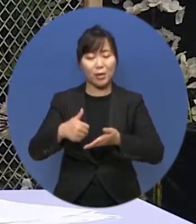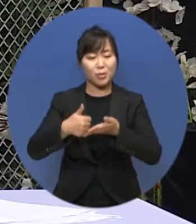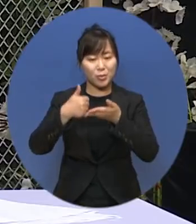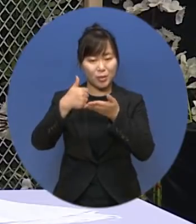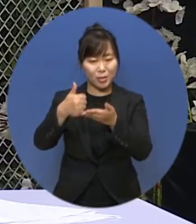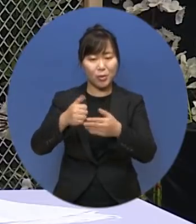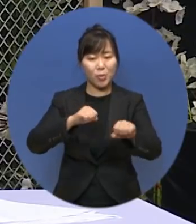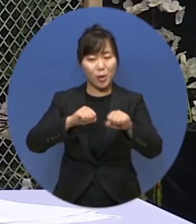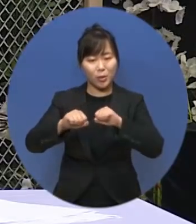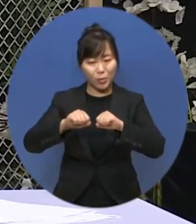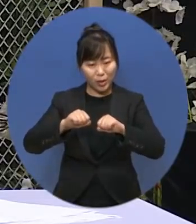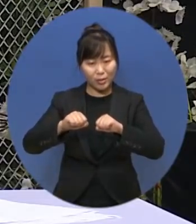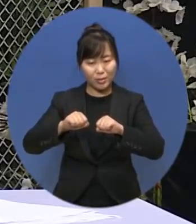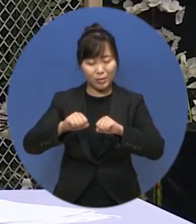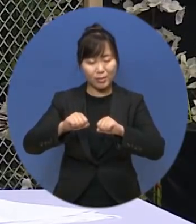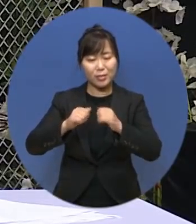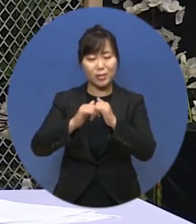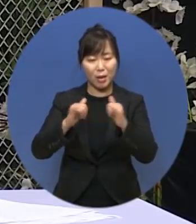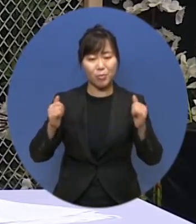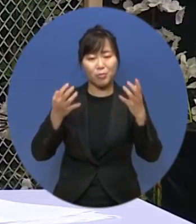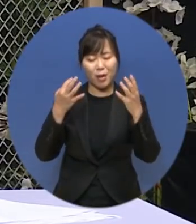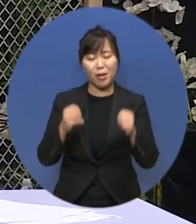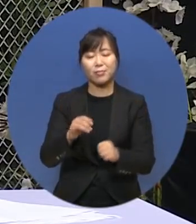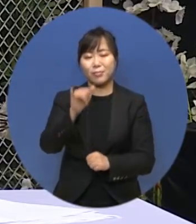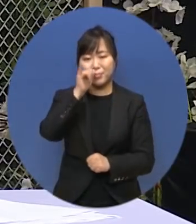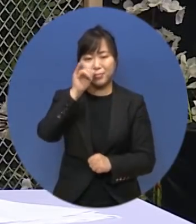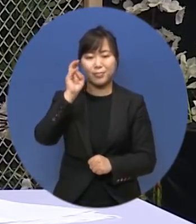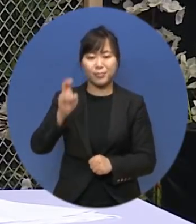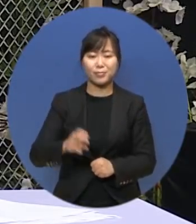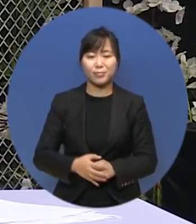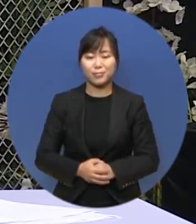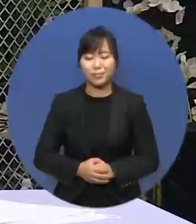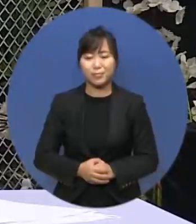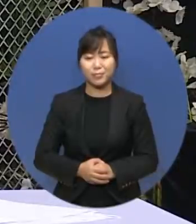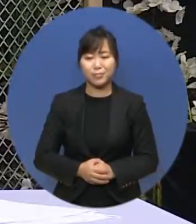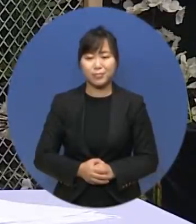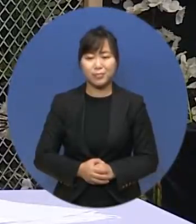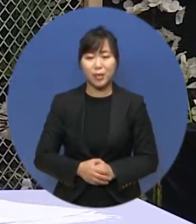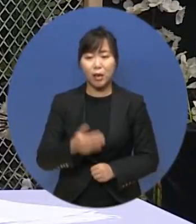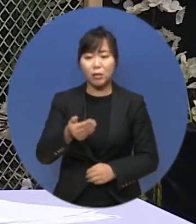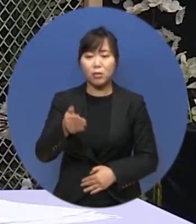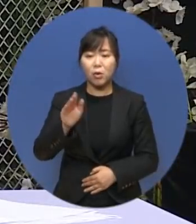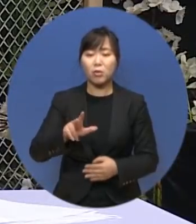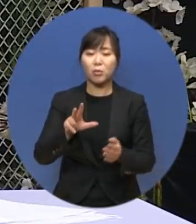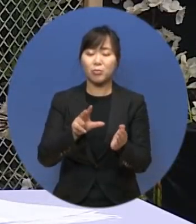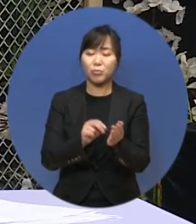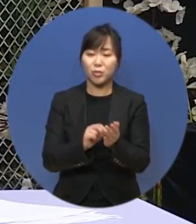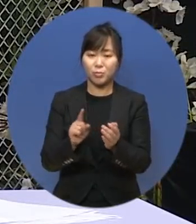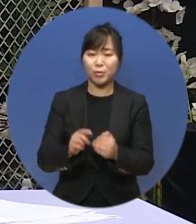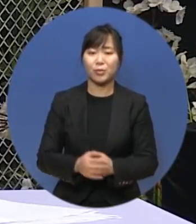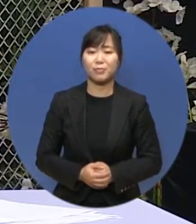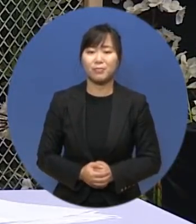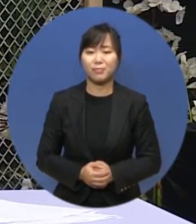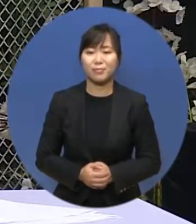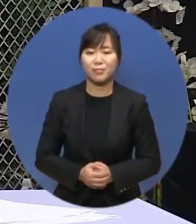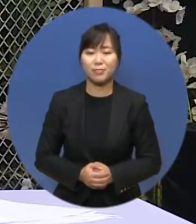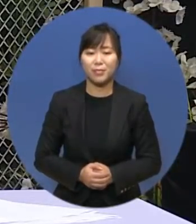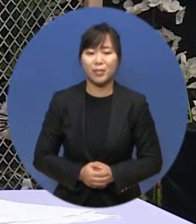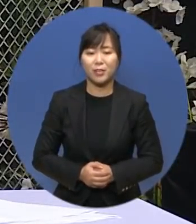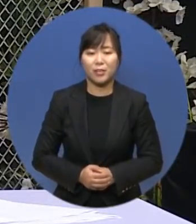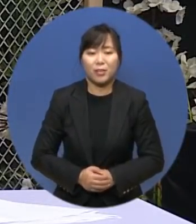받아서 이렇게 활동하는 그런 작가들도 많이 나오게 됐습니다. 근데 문제는